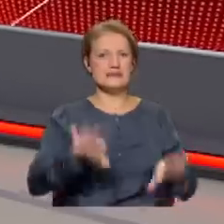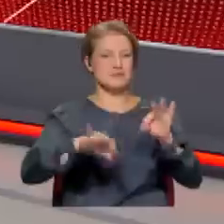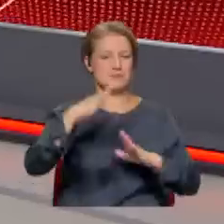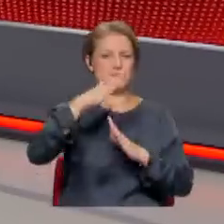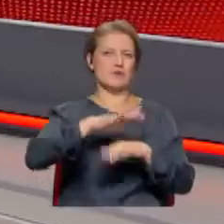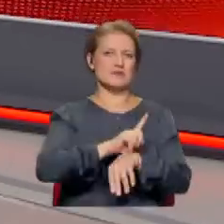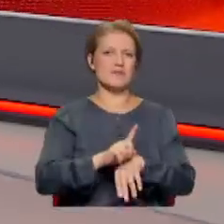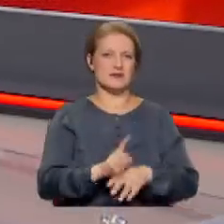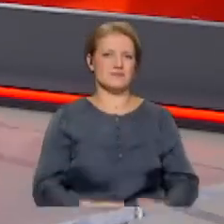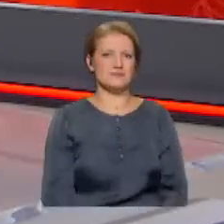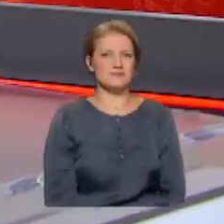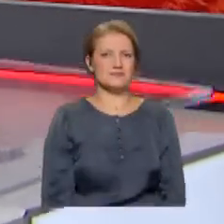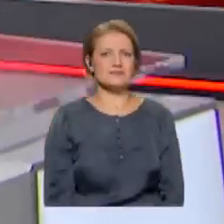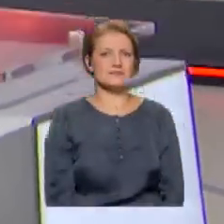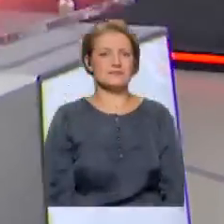Şimdi ara zamanı.